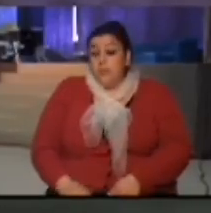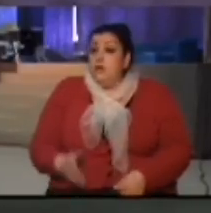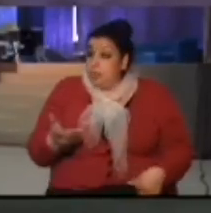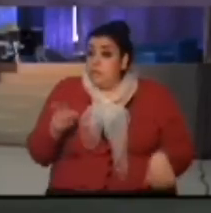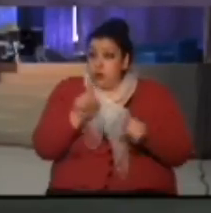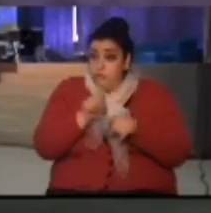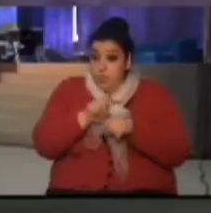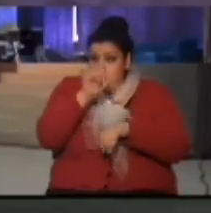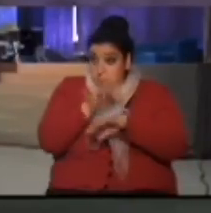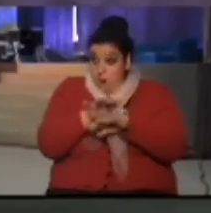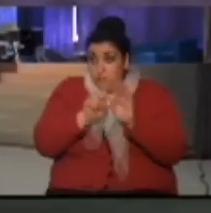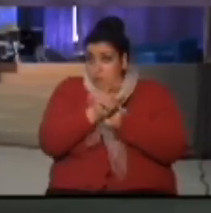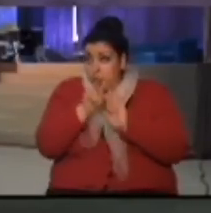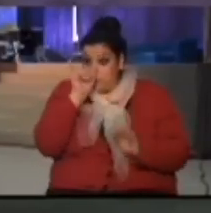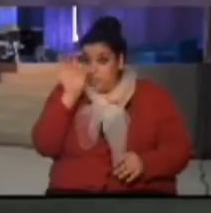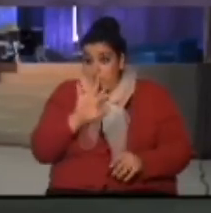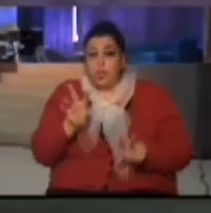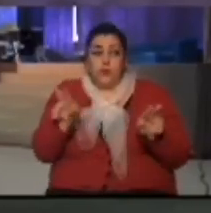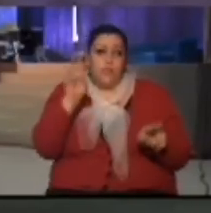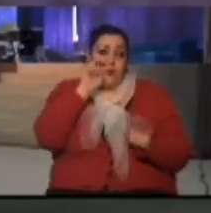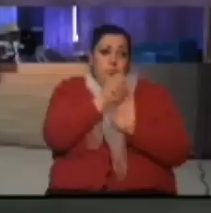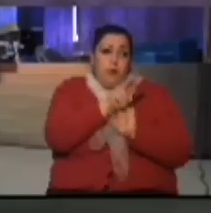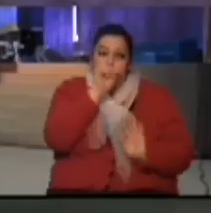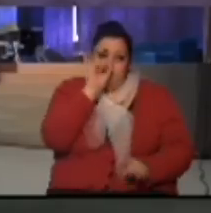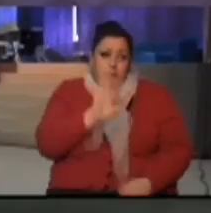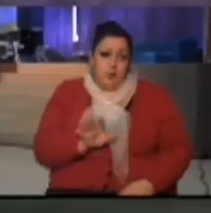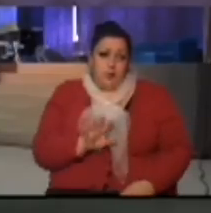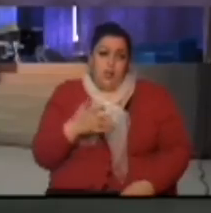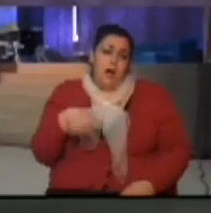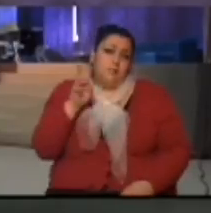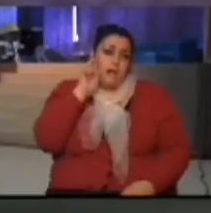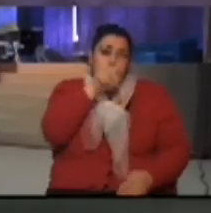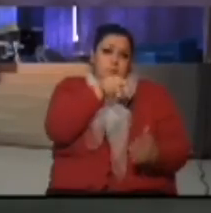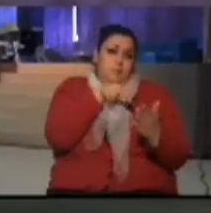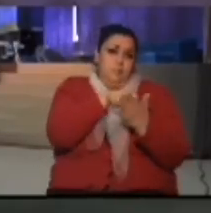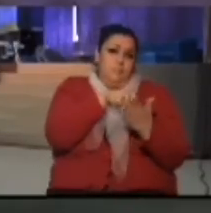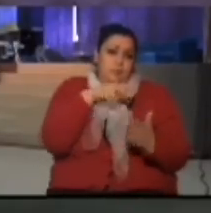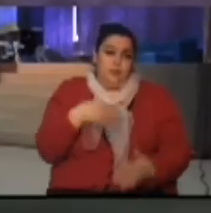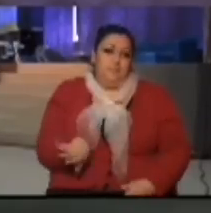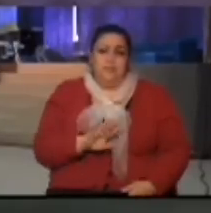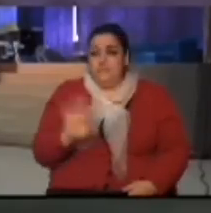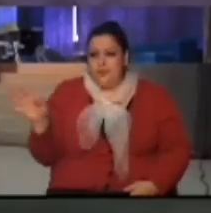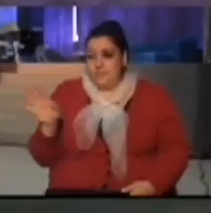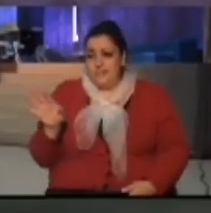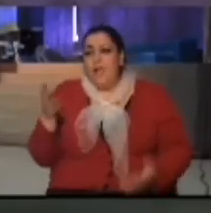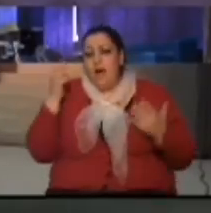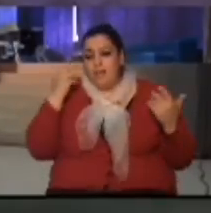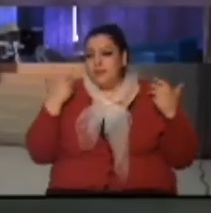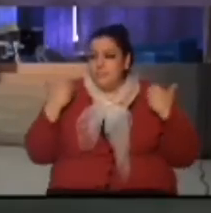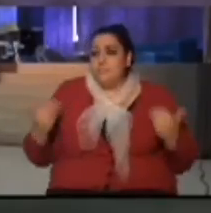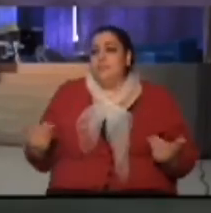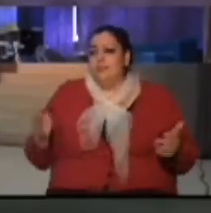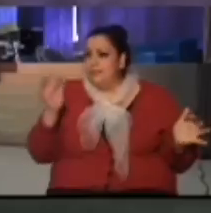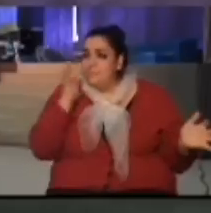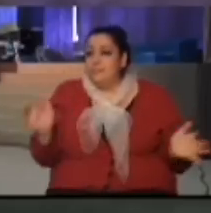կարող փախնել, ոնց է մի փախիր Աստծո կանչից, խնդրում եմ։ Հավատաք ես, Աստված շատ ավելի բարի ու լավ է ու ուժեղ է, քան այն բանկը, որին